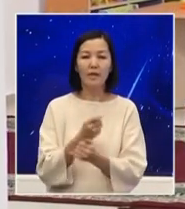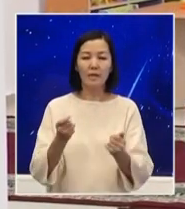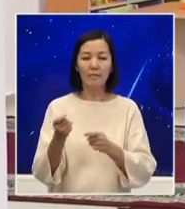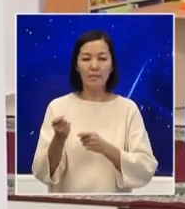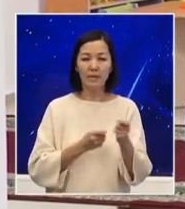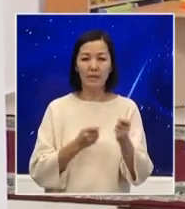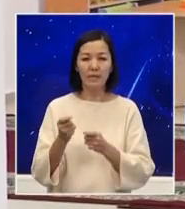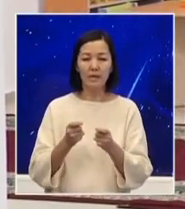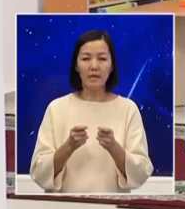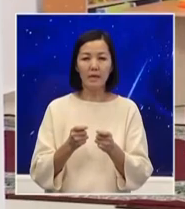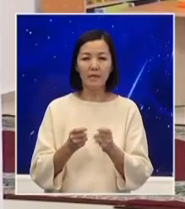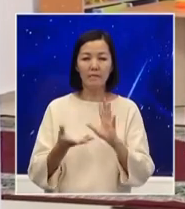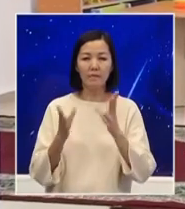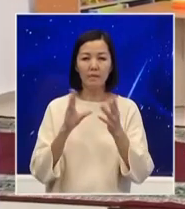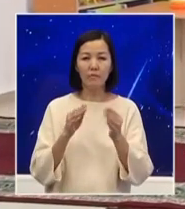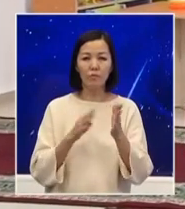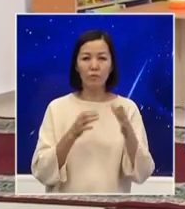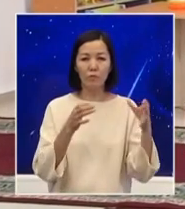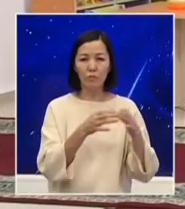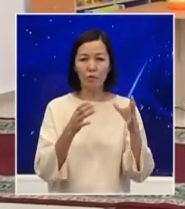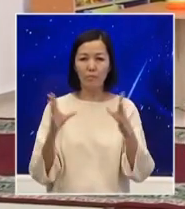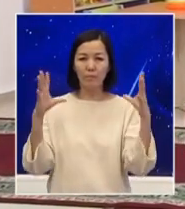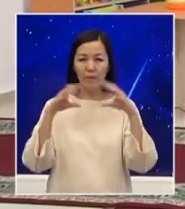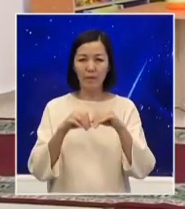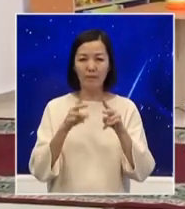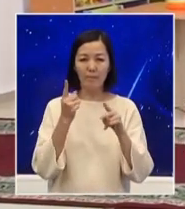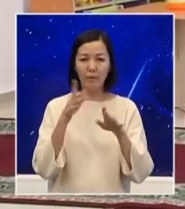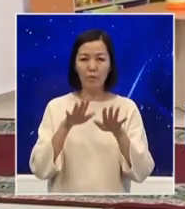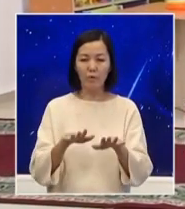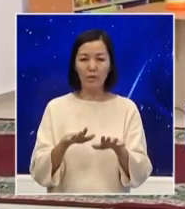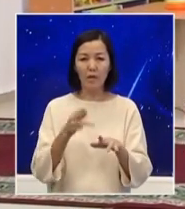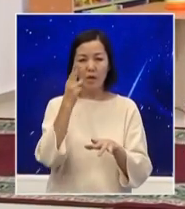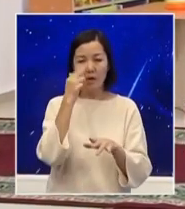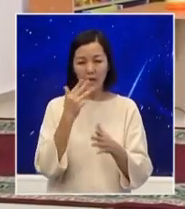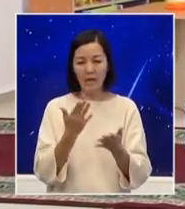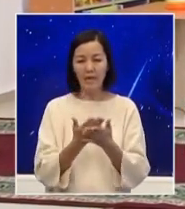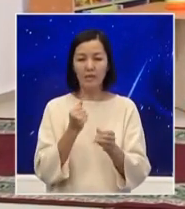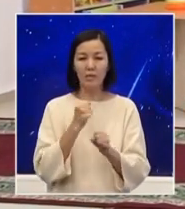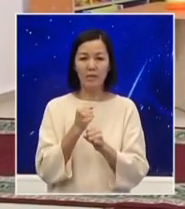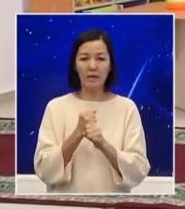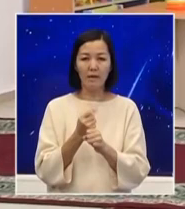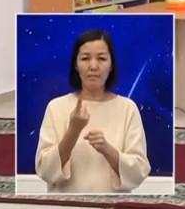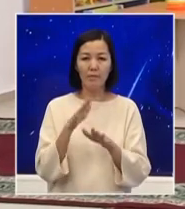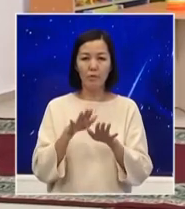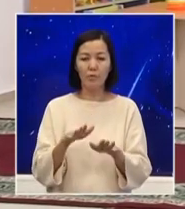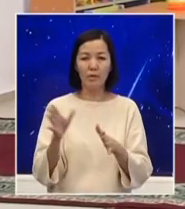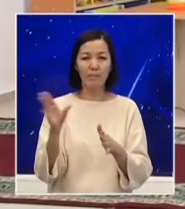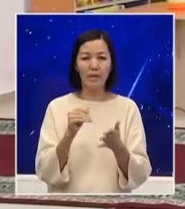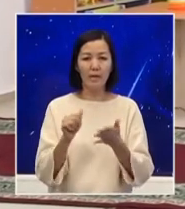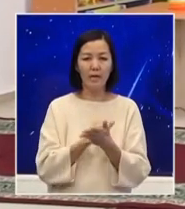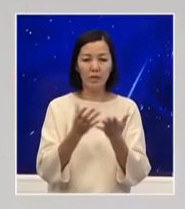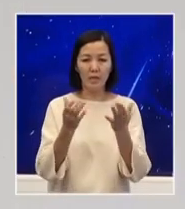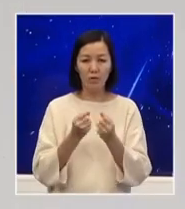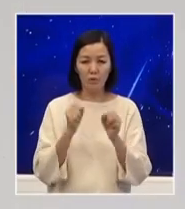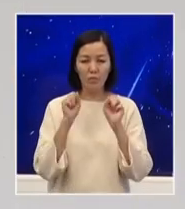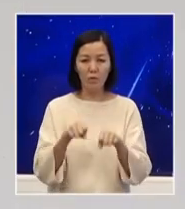қызмет көрсететін 9 бөлімі отырады. Бұл жерде ыңғайлы жасалған бір орталықтан алады. Басты